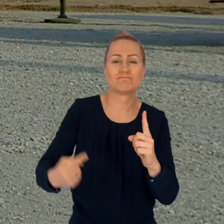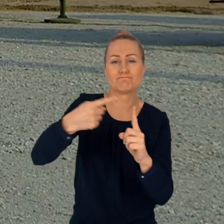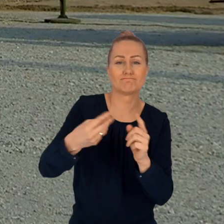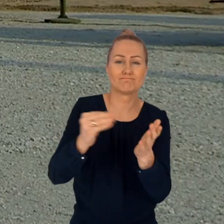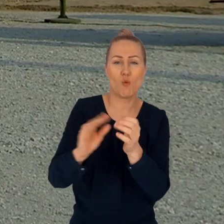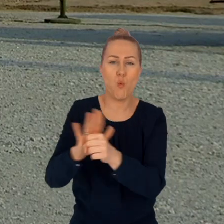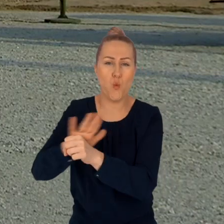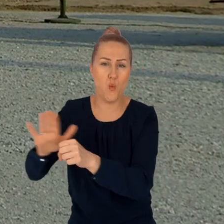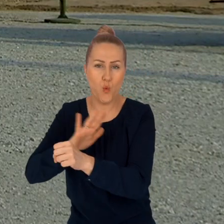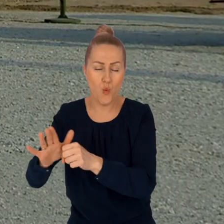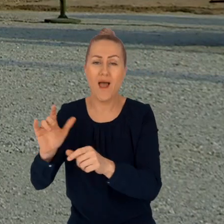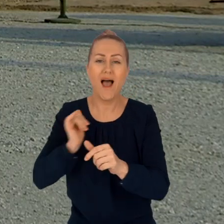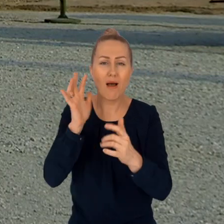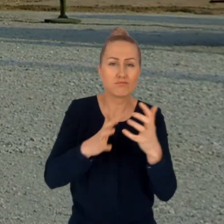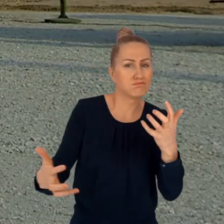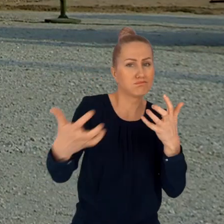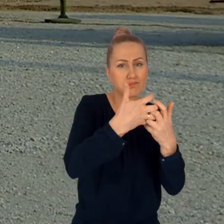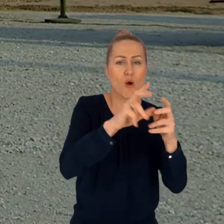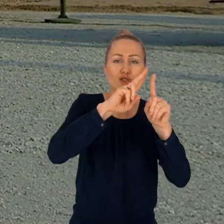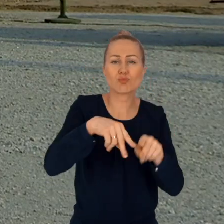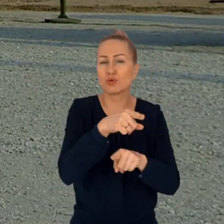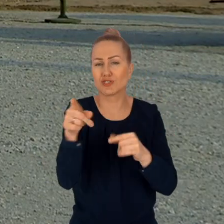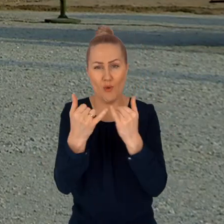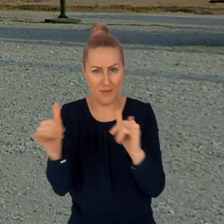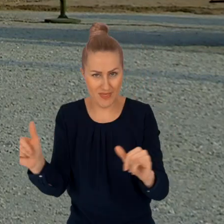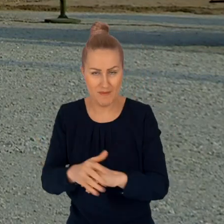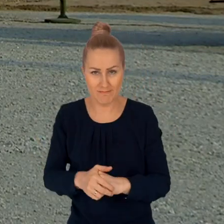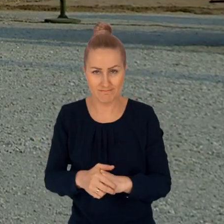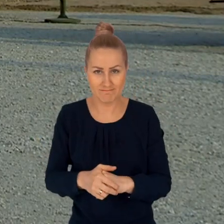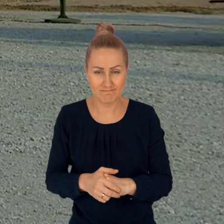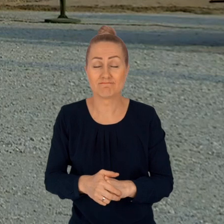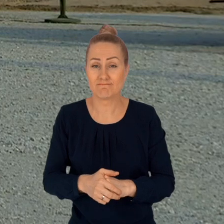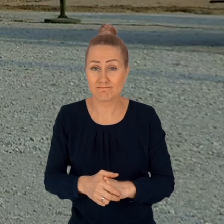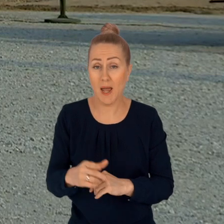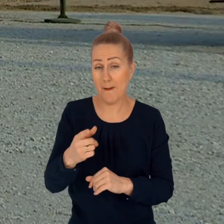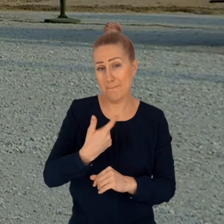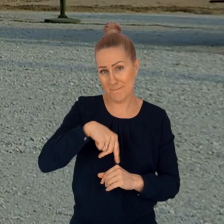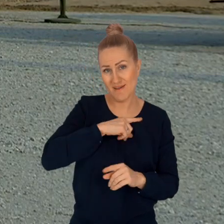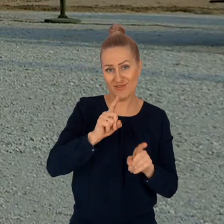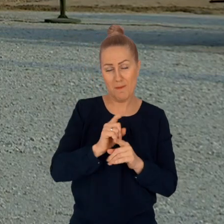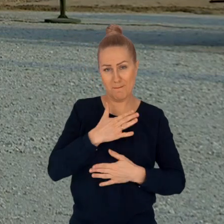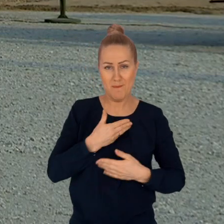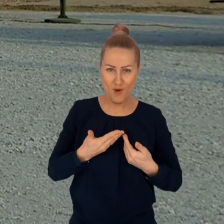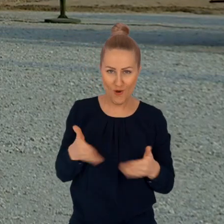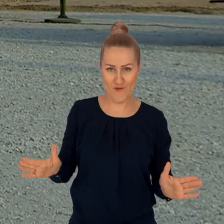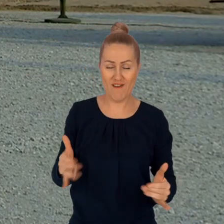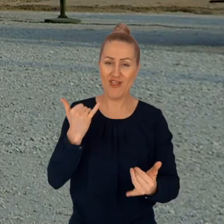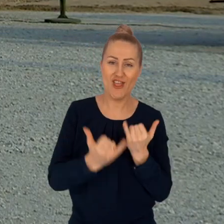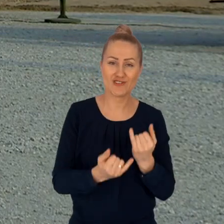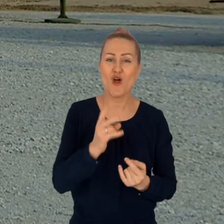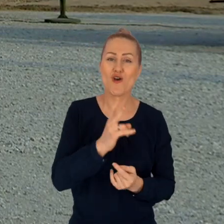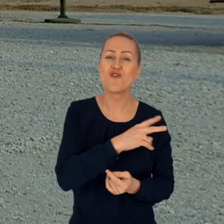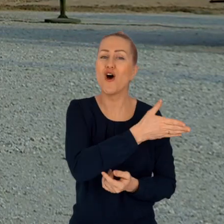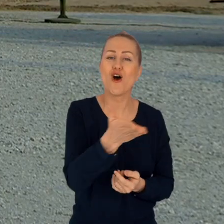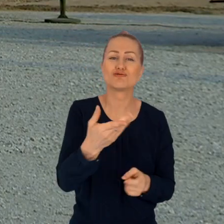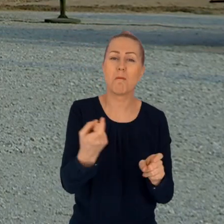jak najbardziej spójny. No i oczywiście jesteśmy też otwarci, jeżeli nasi partnerzy z